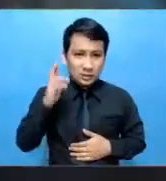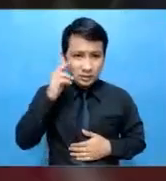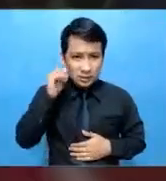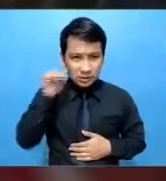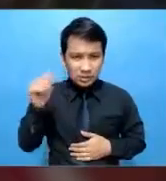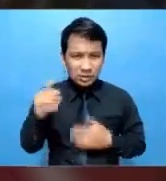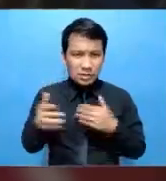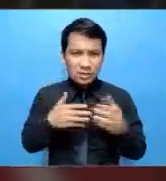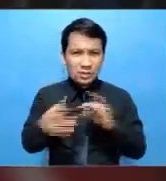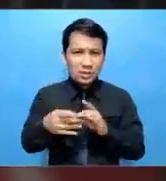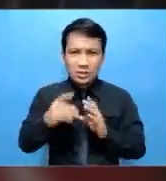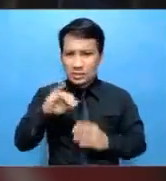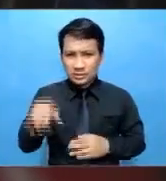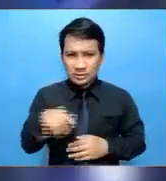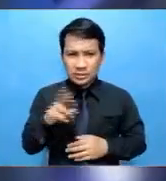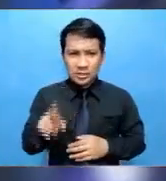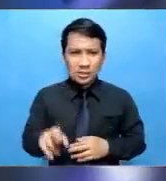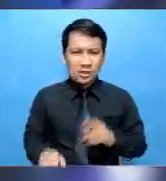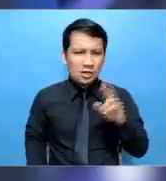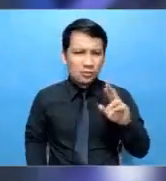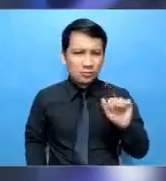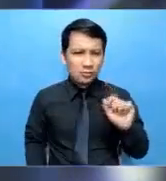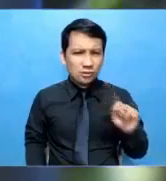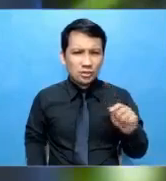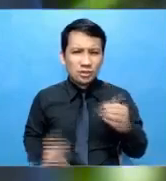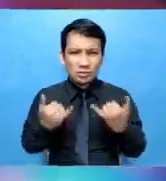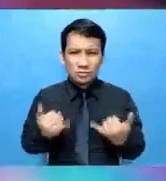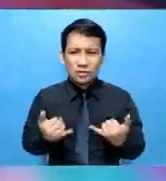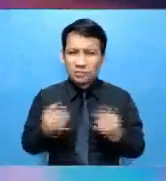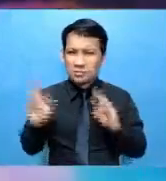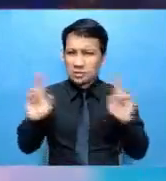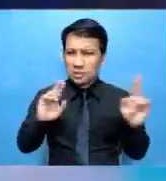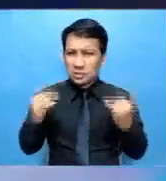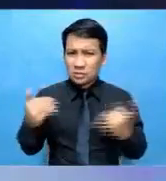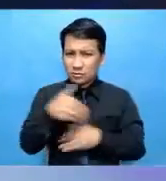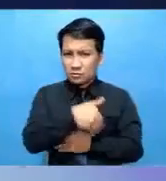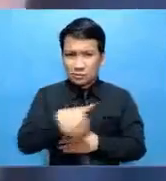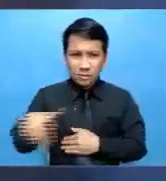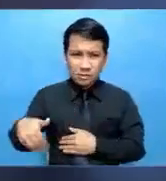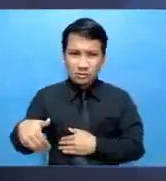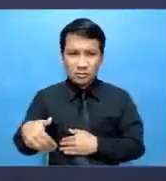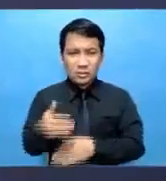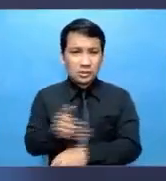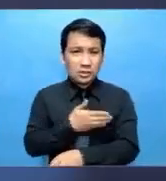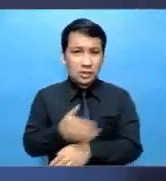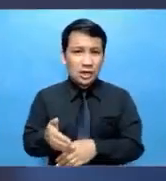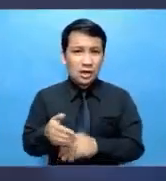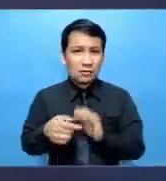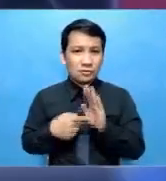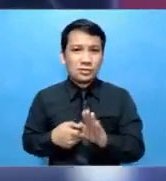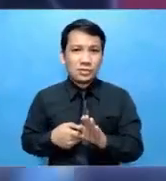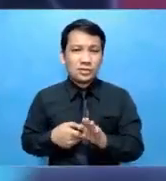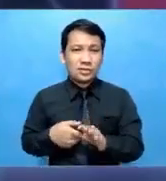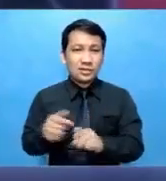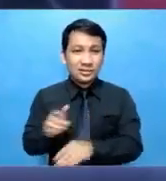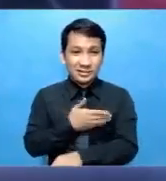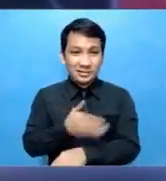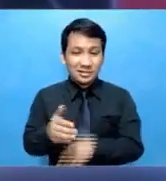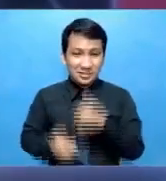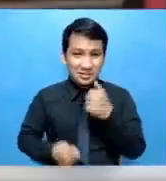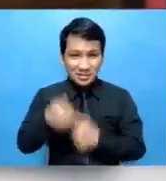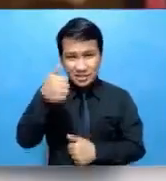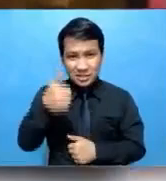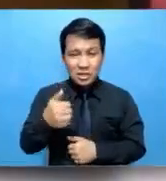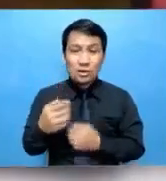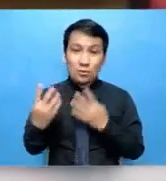of JR and Ronnie Liap. Yan ang aabangan ngayong gabi ng mga kaawit bahay sa Singgali. Birthday lang naman